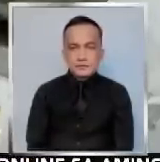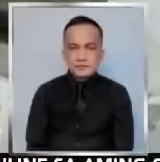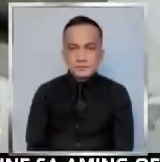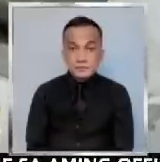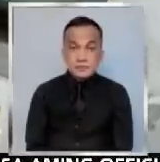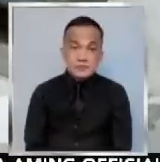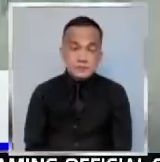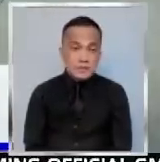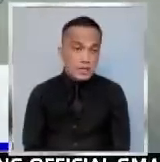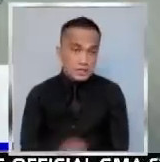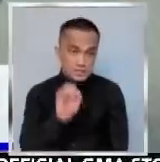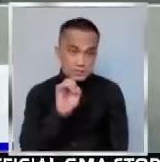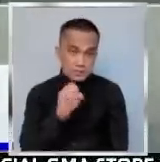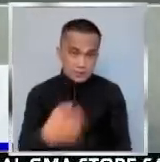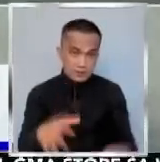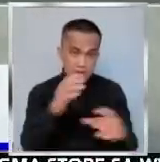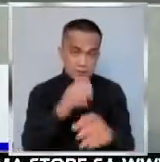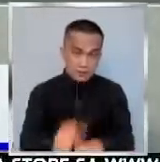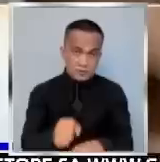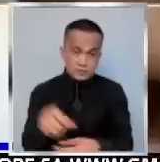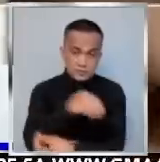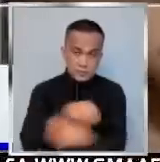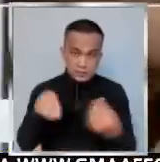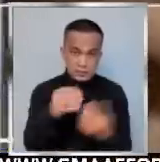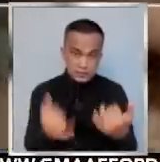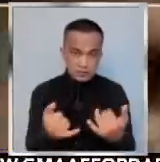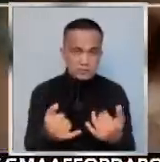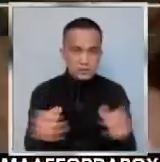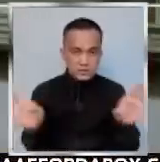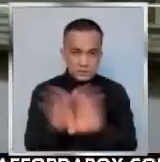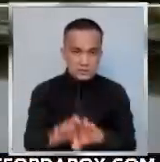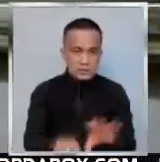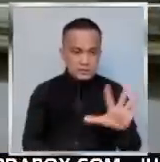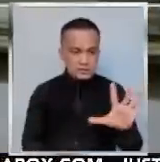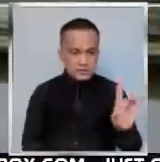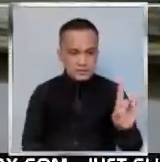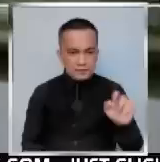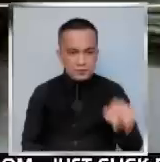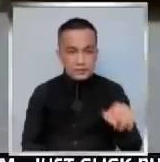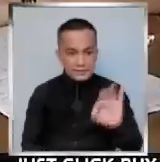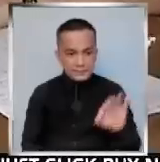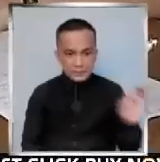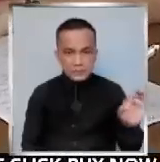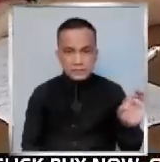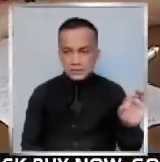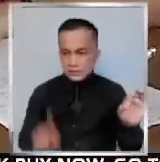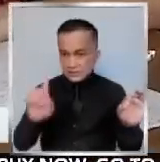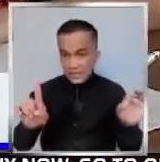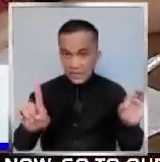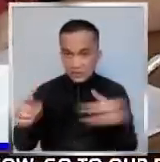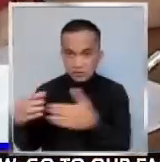Sa pagtatapos ng palitan ngayong araw, nagsara ito sa 58 pesos and 99 centavos kada dolyar. Ayon kay